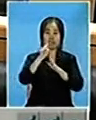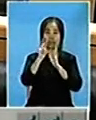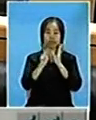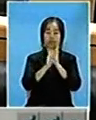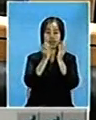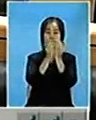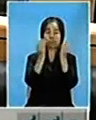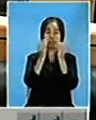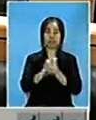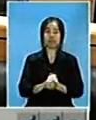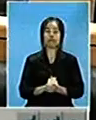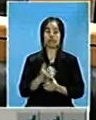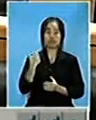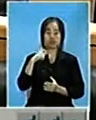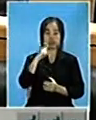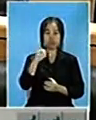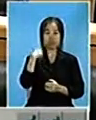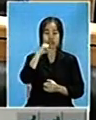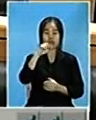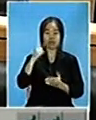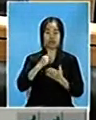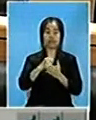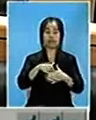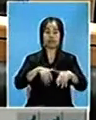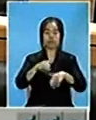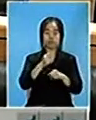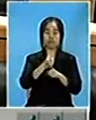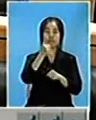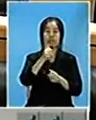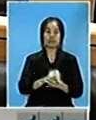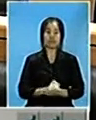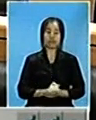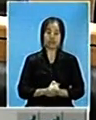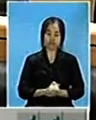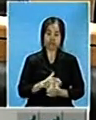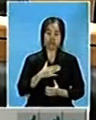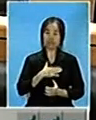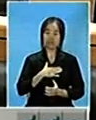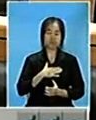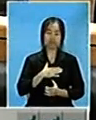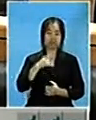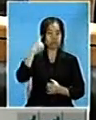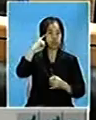านบอกว่าในภาวะเช่นนั้นผู้แทนราษฎรมีหน้าที่ช่วยเหลือประชาชนทำได้